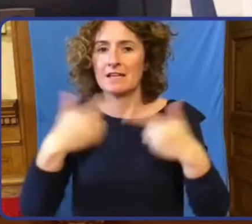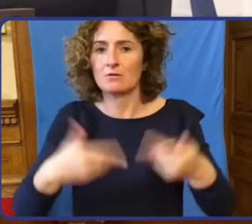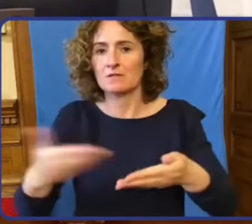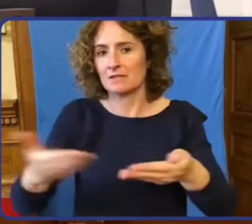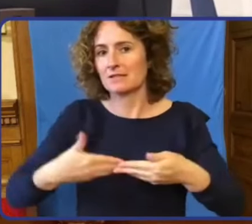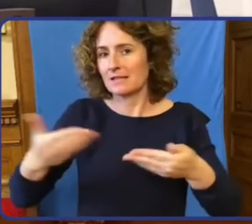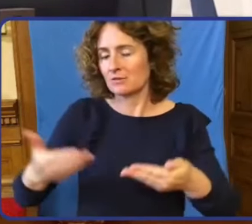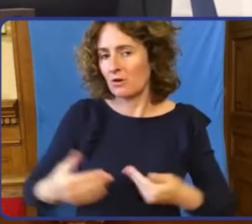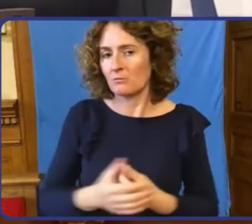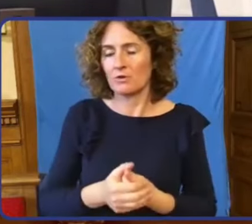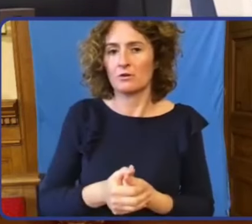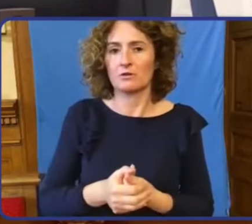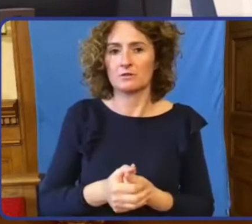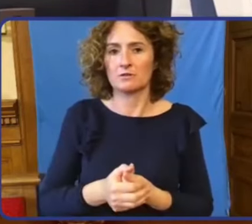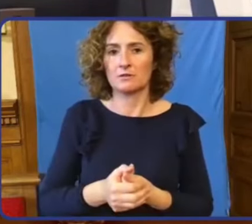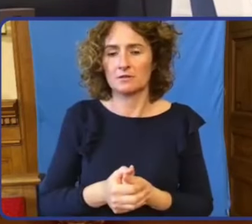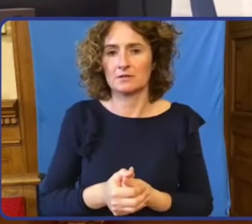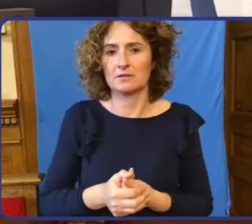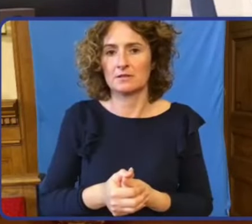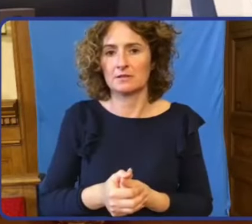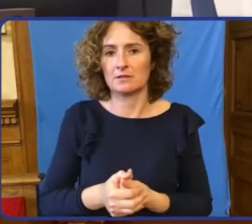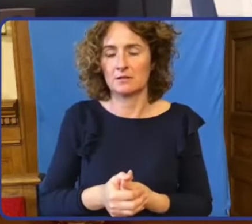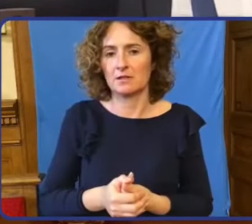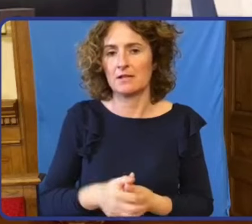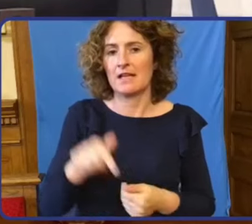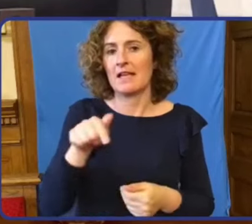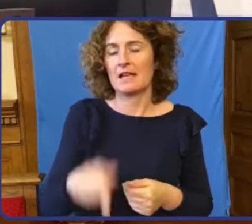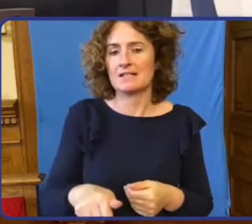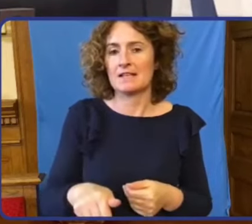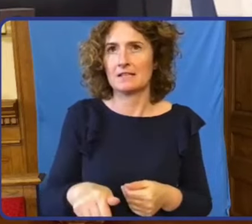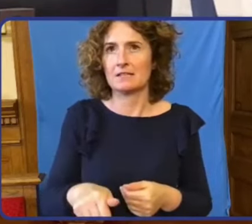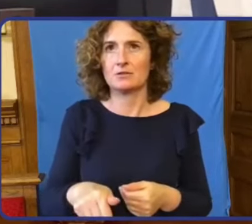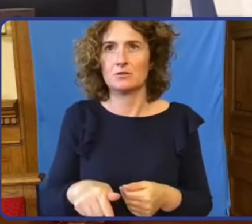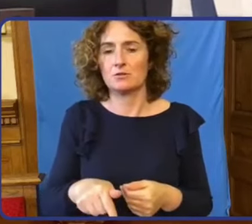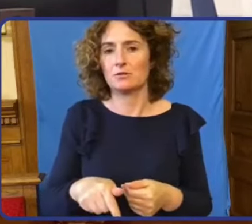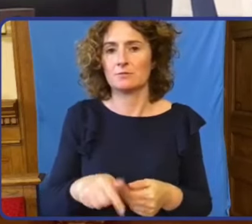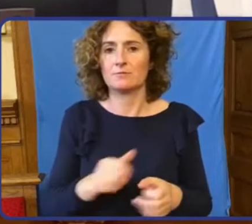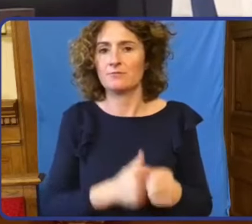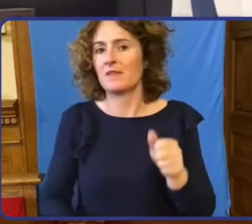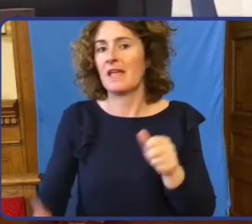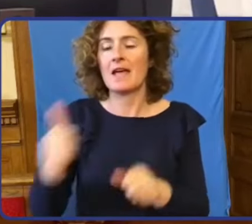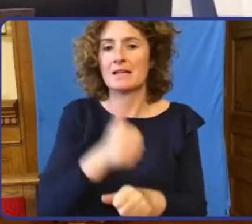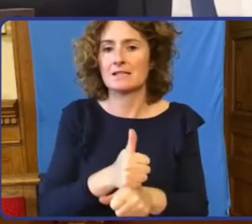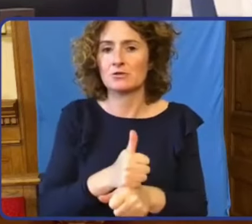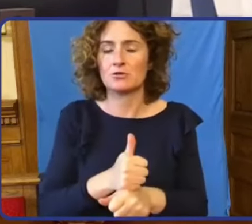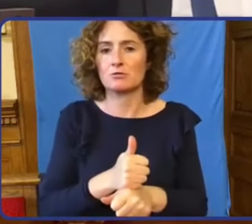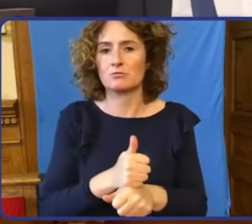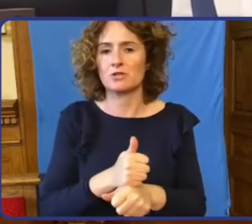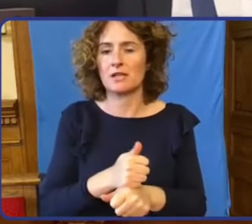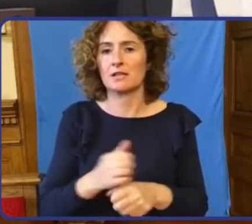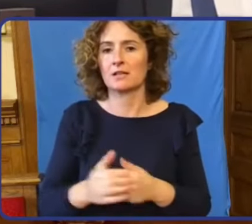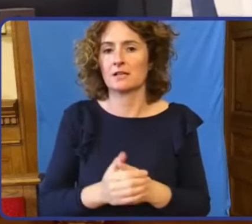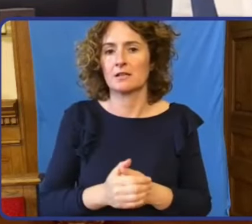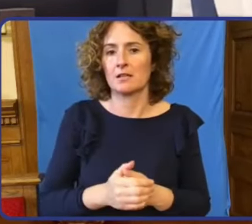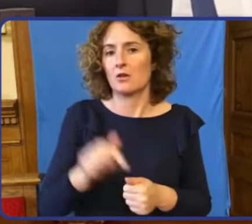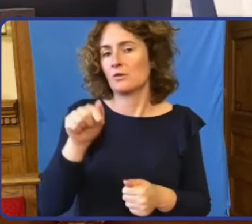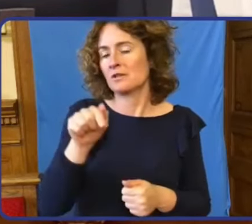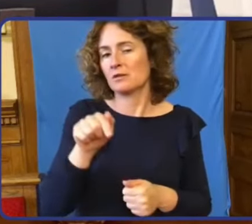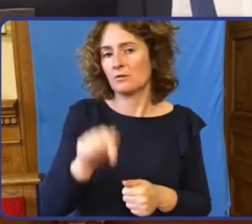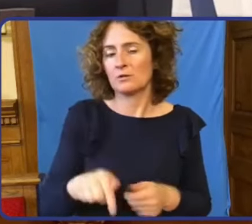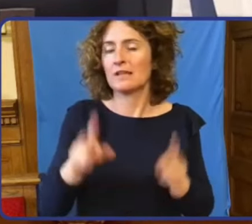önt tájékoztassák. Igen, ez egy privilégium. Jó, másoknak, ön pontosan tudja, úgyhogy nem fogom megnevezni. Éppen most